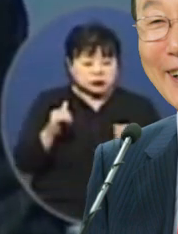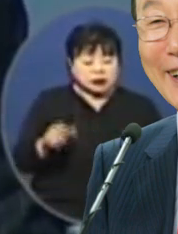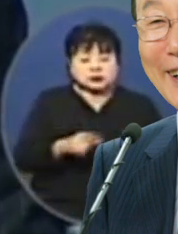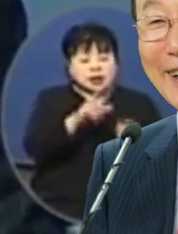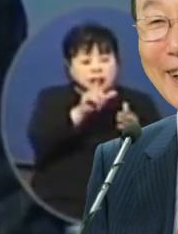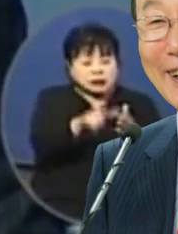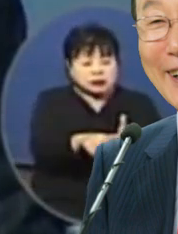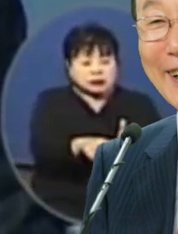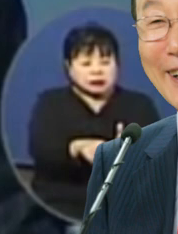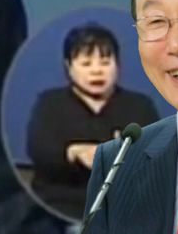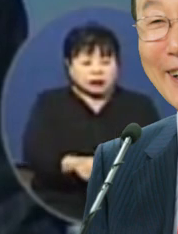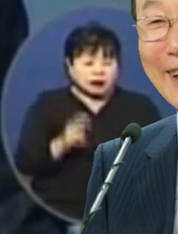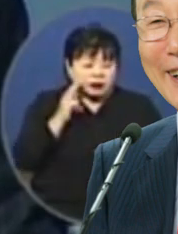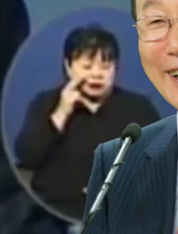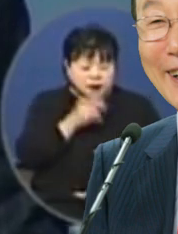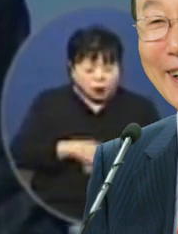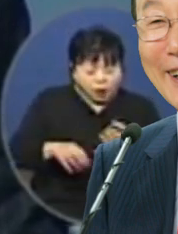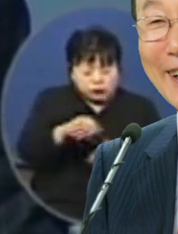살면 이런 광풍이